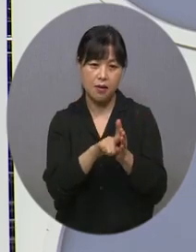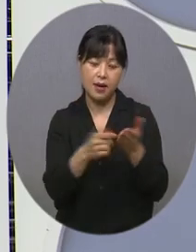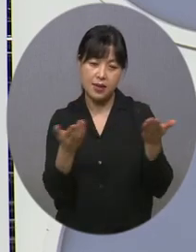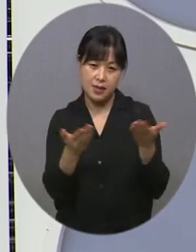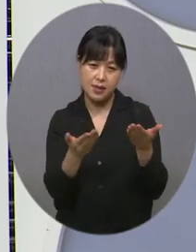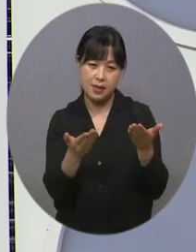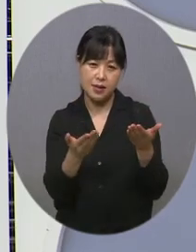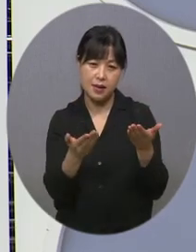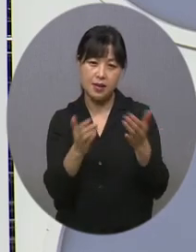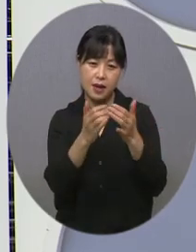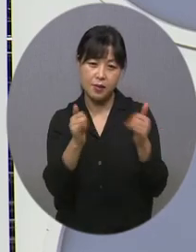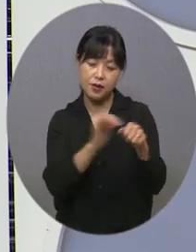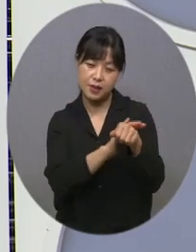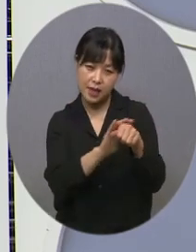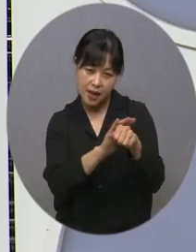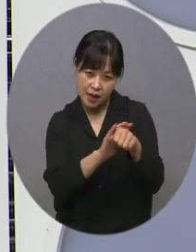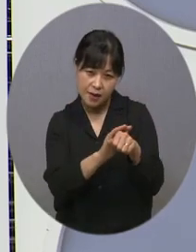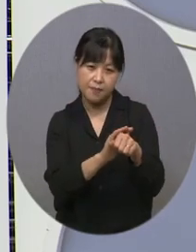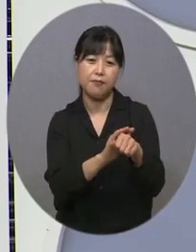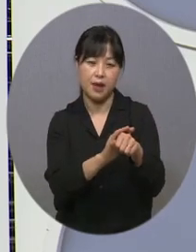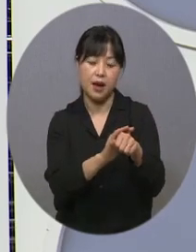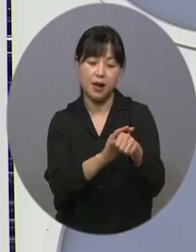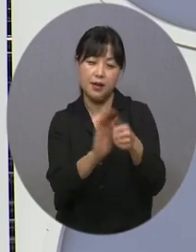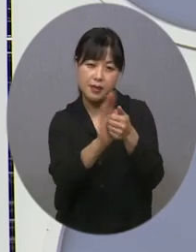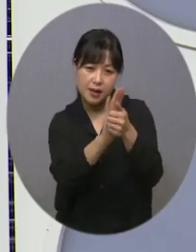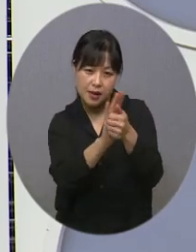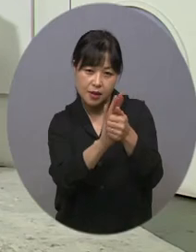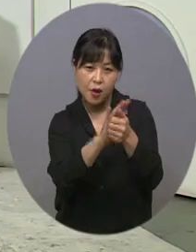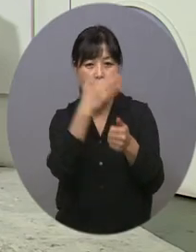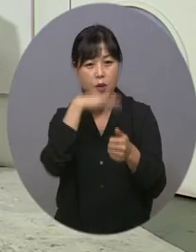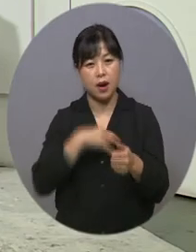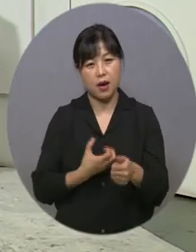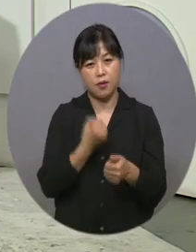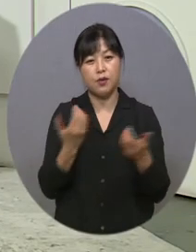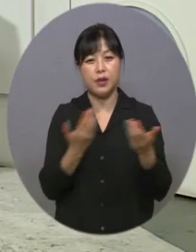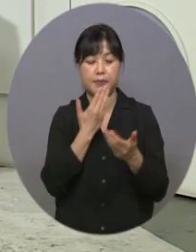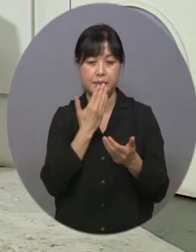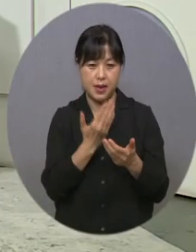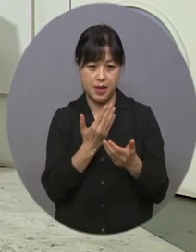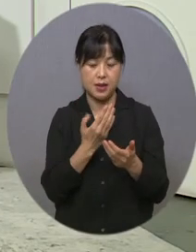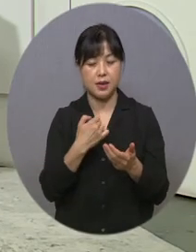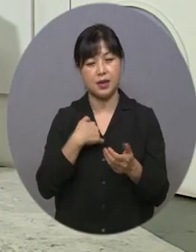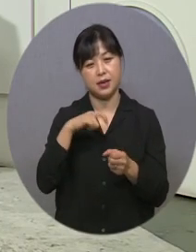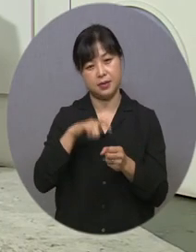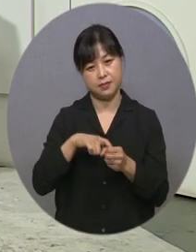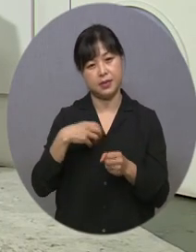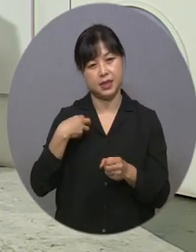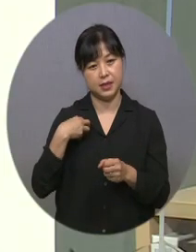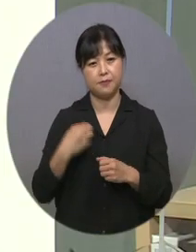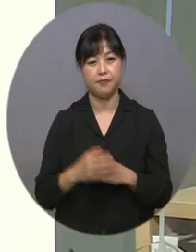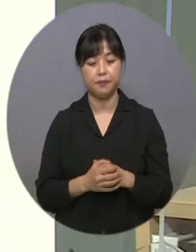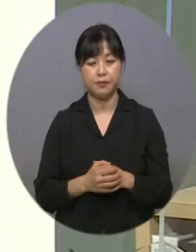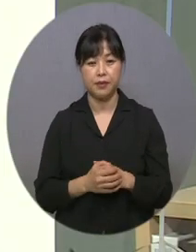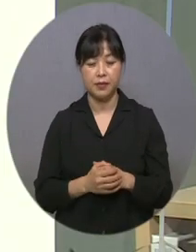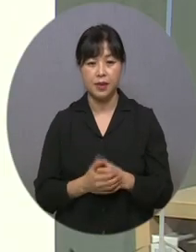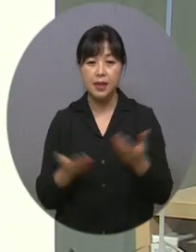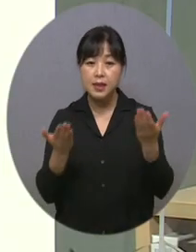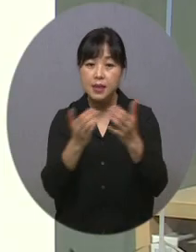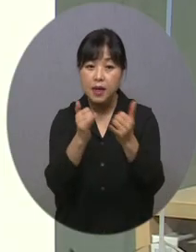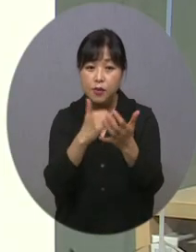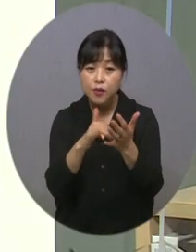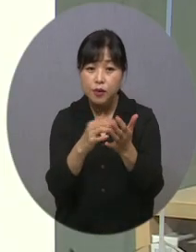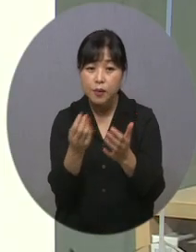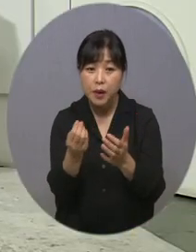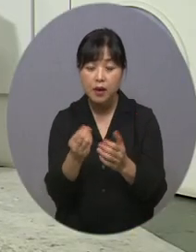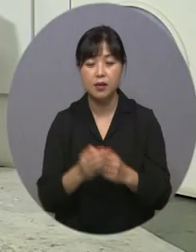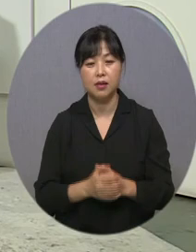교양을 해서 또 보람을 갖고 일할 수 있도록 하는 게 제 목표입니다. 지금 현재 산하의 직원은 몇 명이요? 직원은